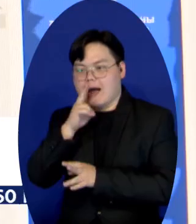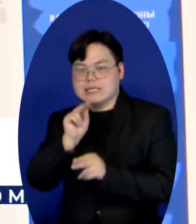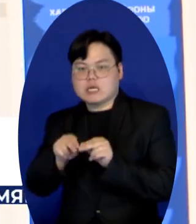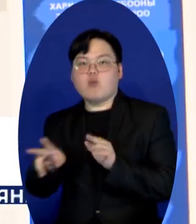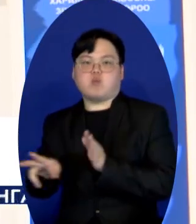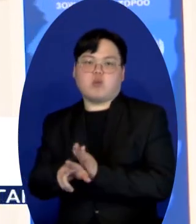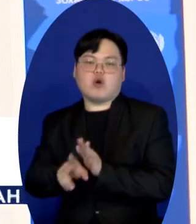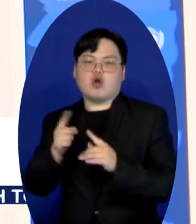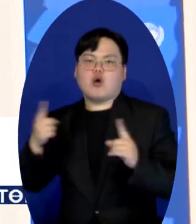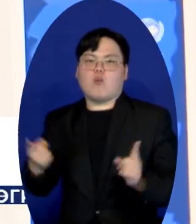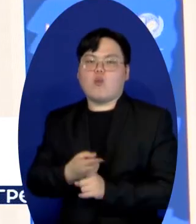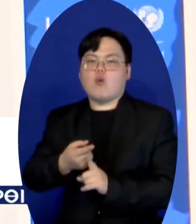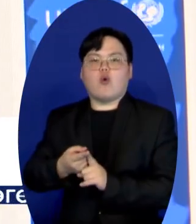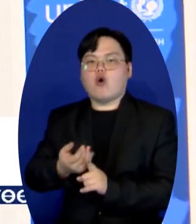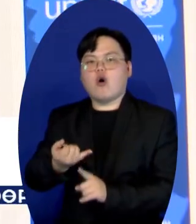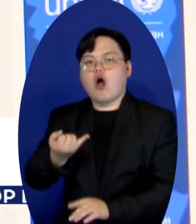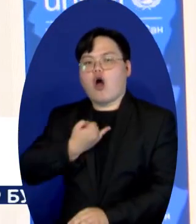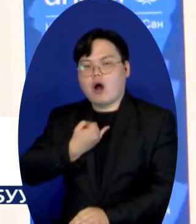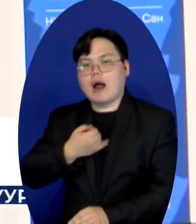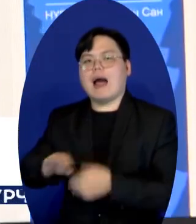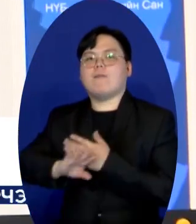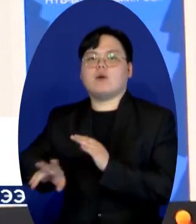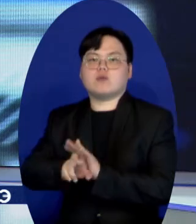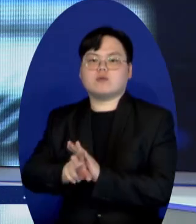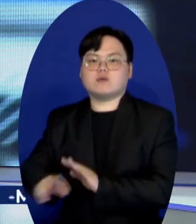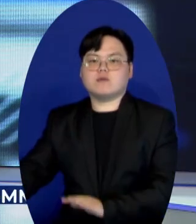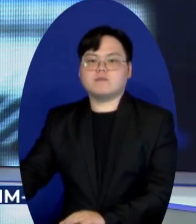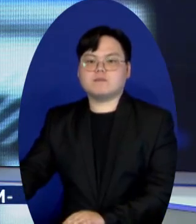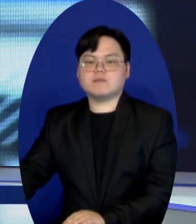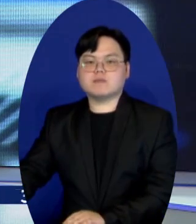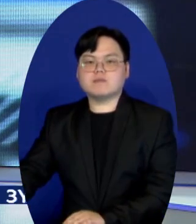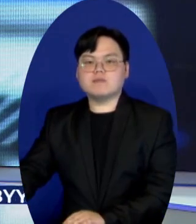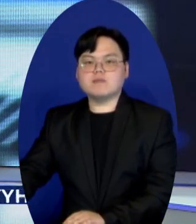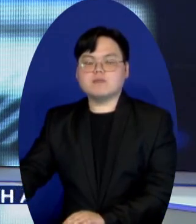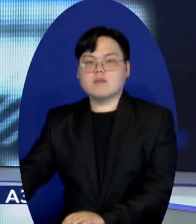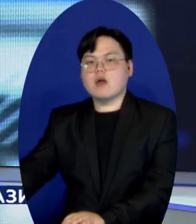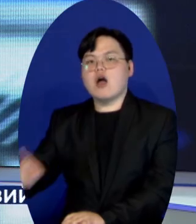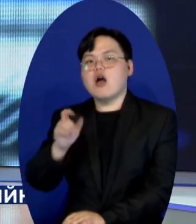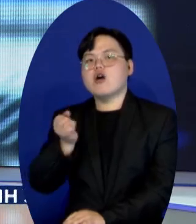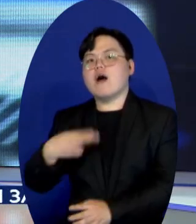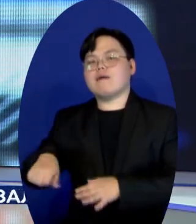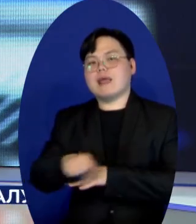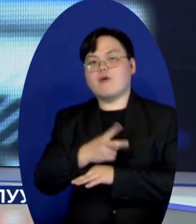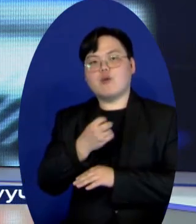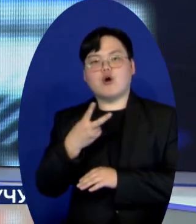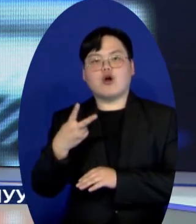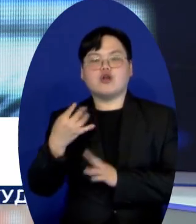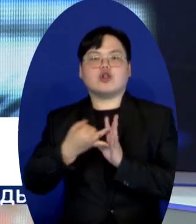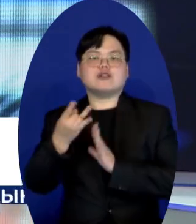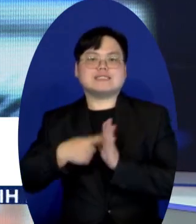болохоос хамгаалах, урьдчилан сэргийлэх боломжтой. За тэгвэл Ховд аймагт оны эхний 7 сарын